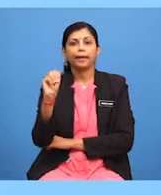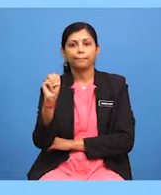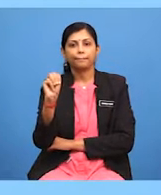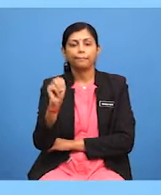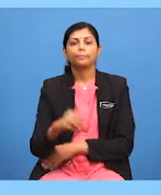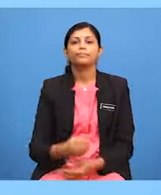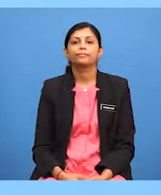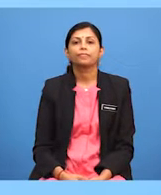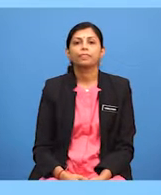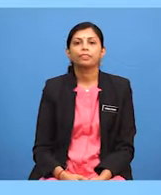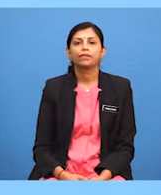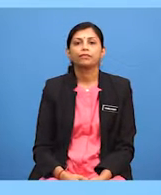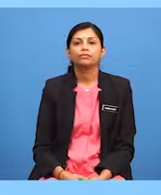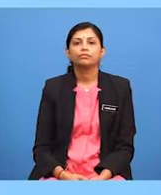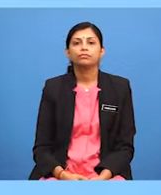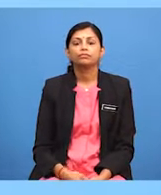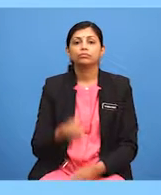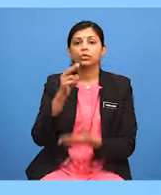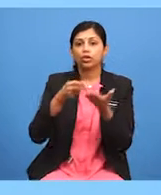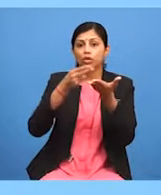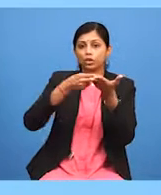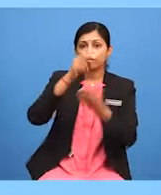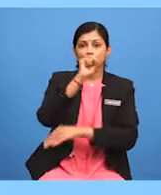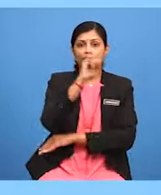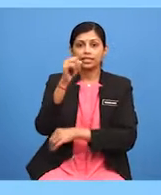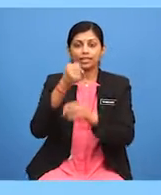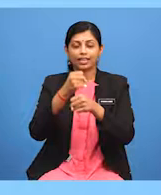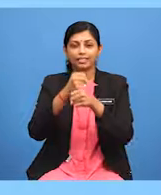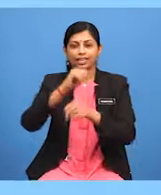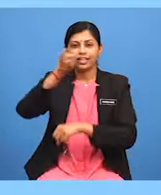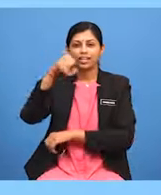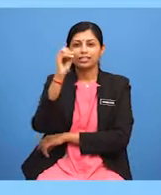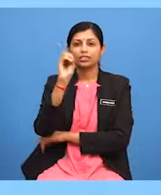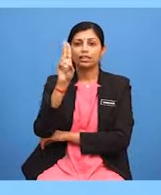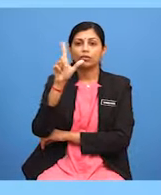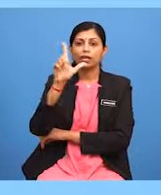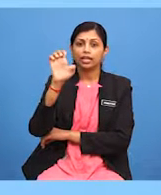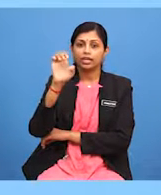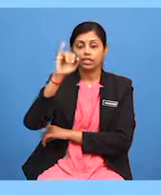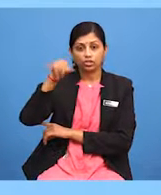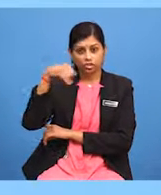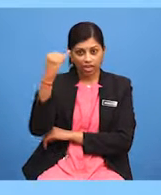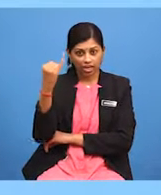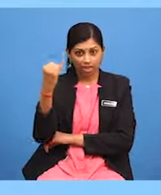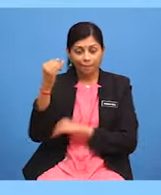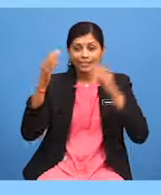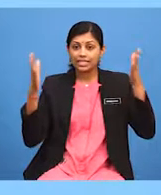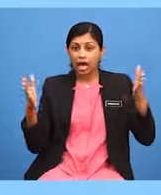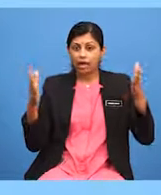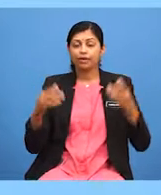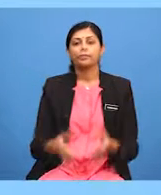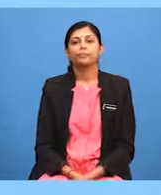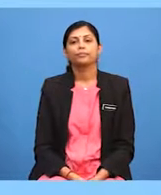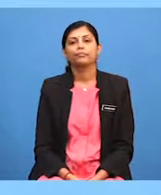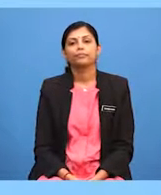meter. Unit SI bagi kerja ialah joule dan simbolnya ialah